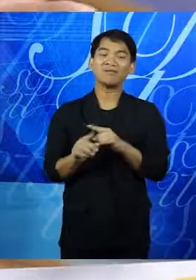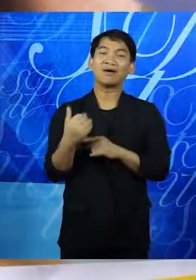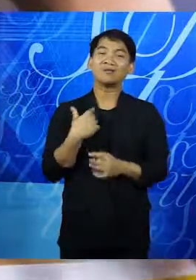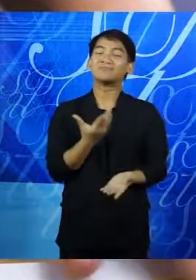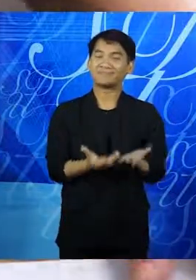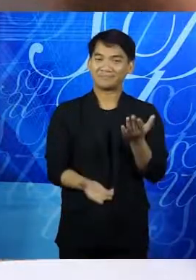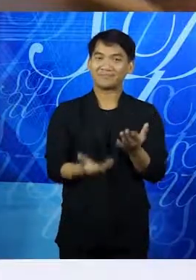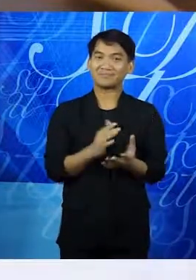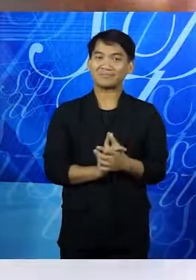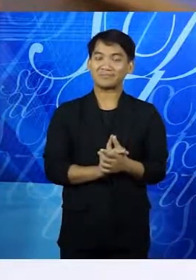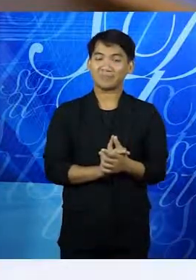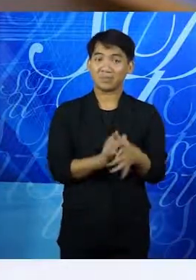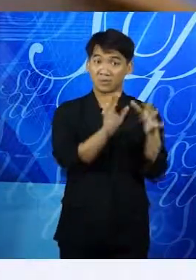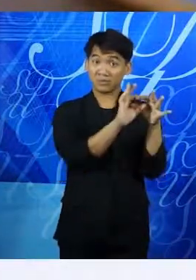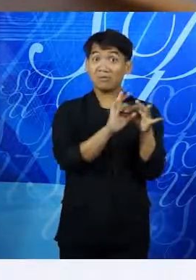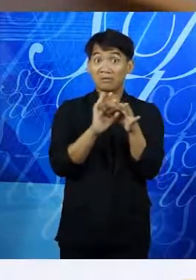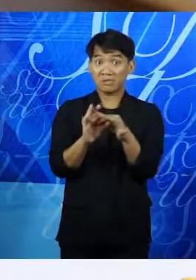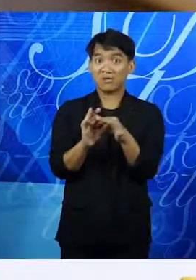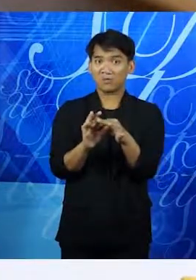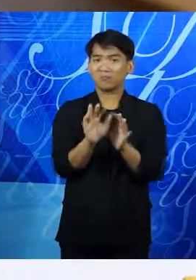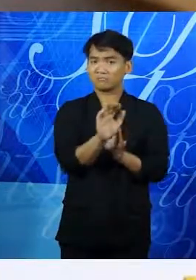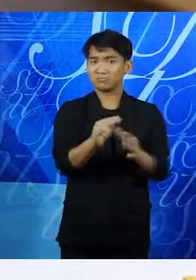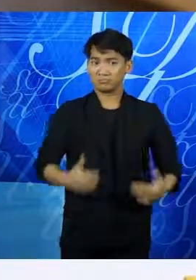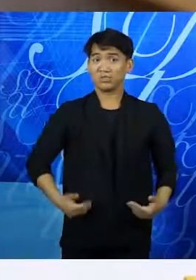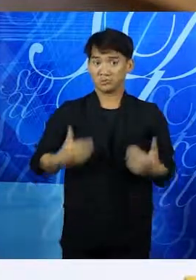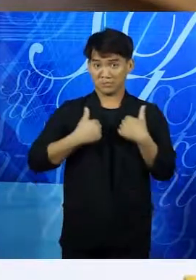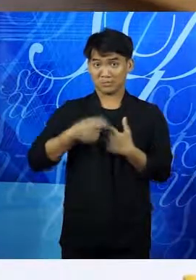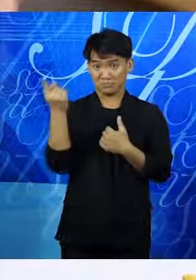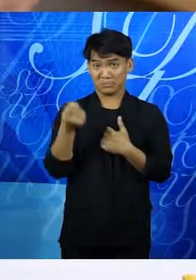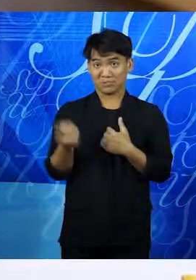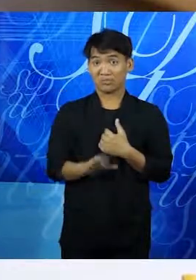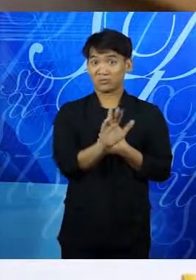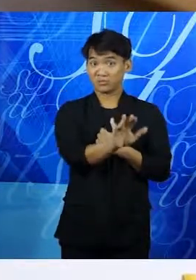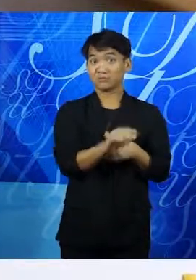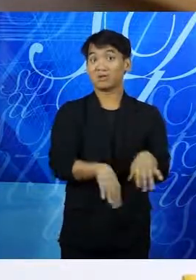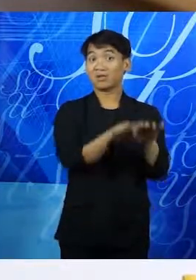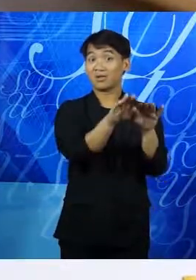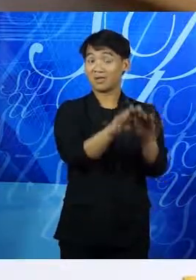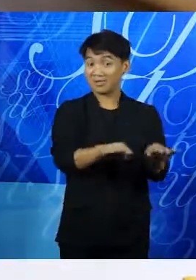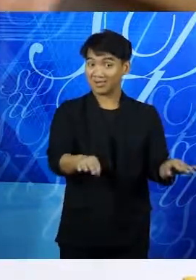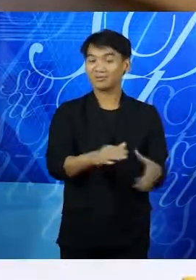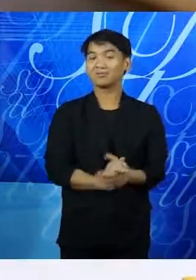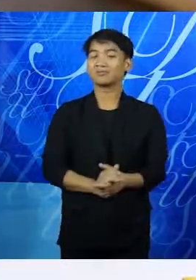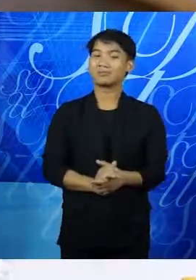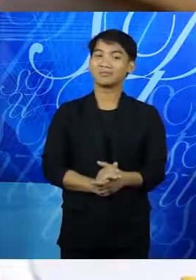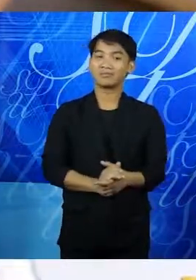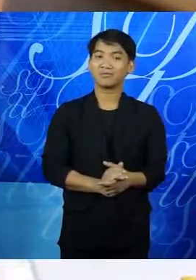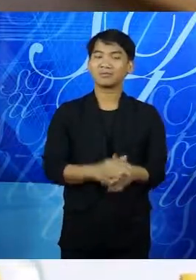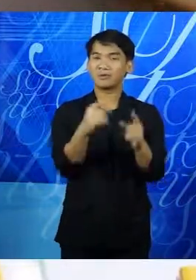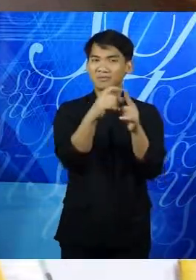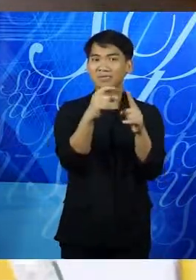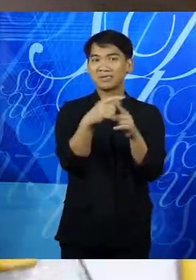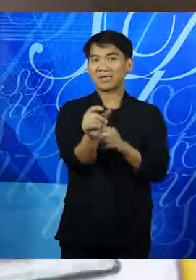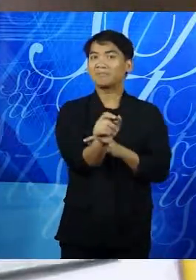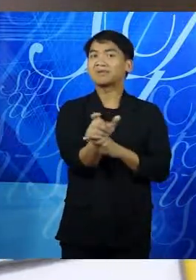คะแต่ว่ามันจะต้องเกี่ยวข้องกับชีวิตประจำวันของเด็กด้วยนะคะเมื่อเราได้แผ่นแบบนี้แล้วเนี่ยนะคะเราก็จะมาขยาย